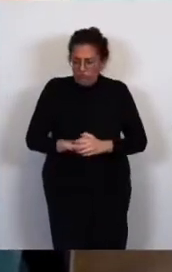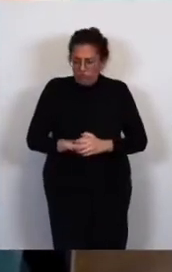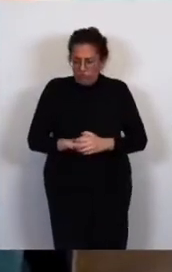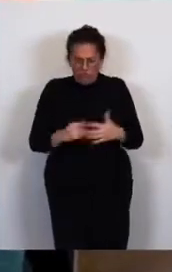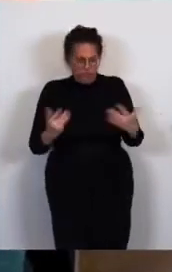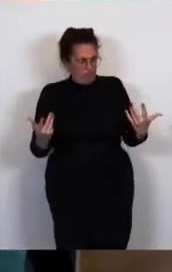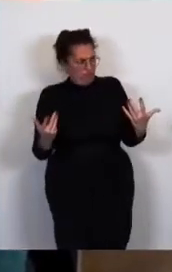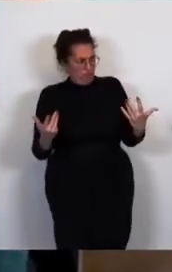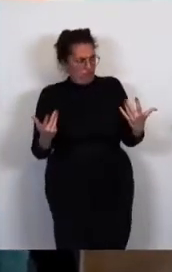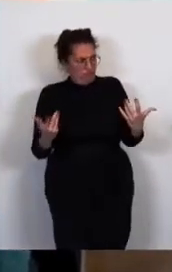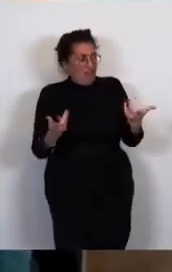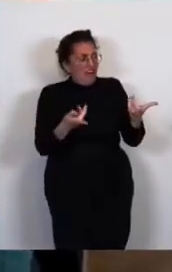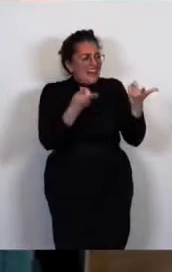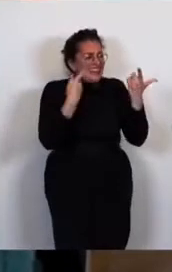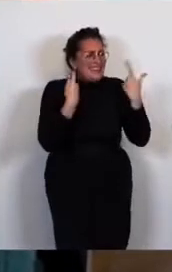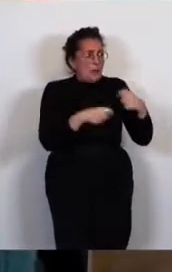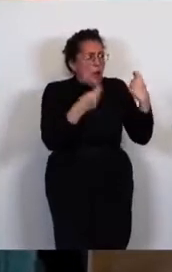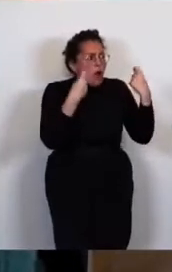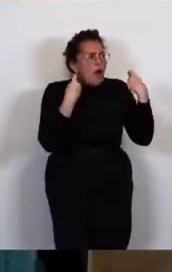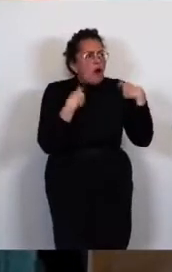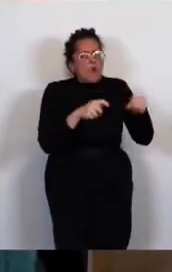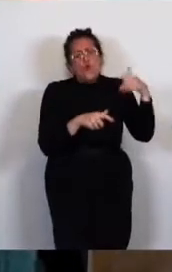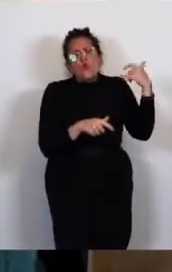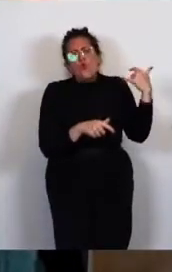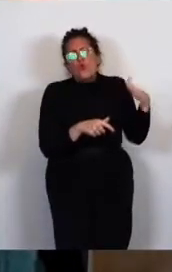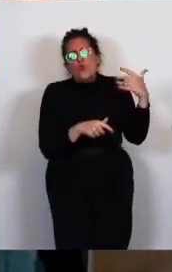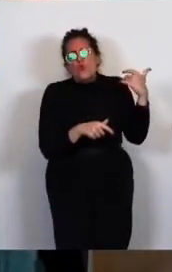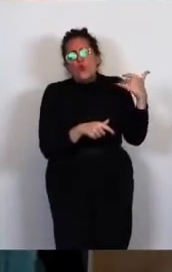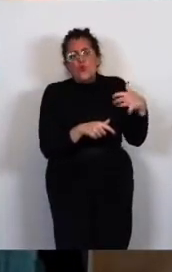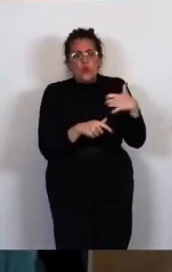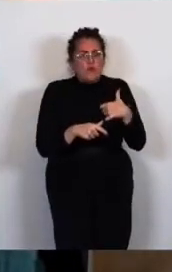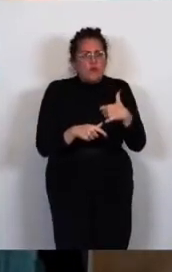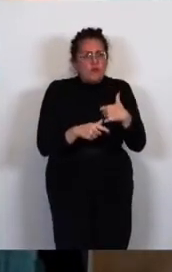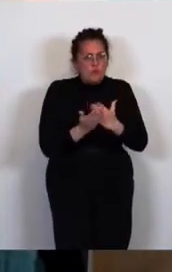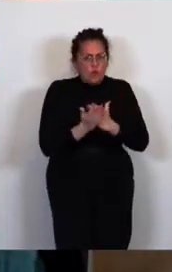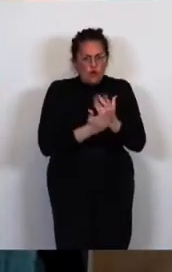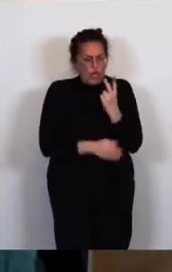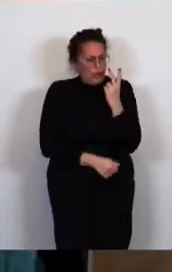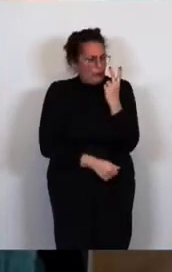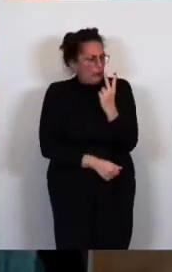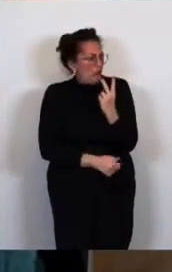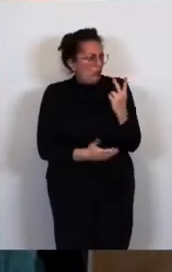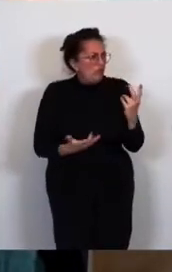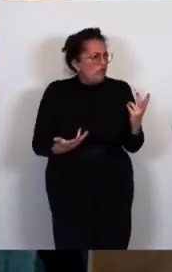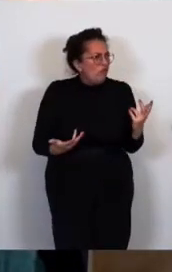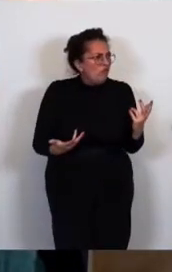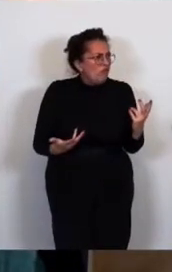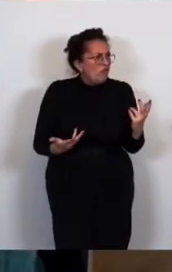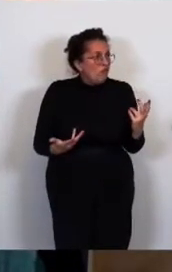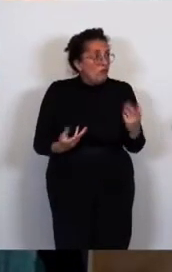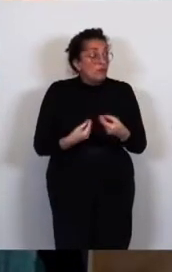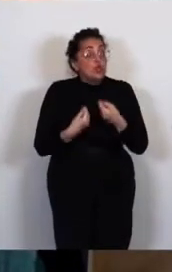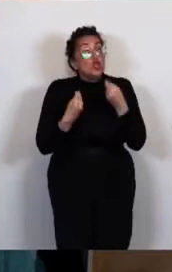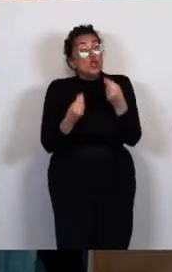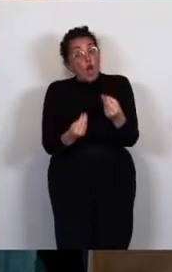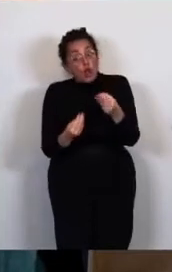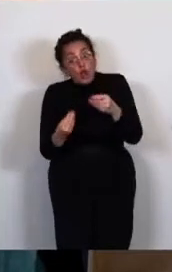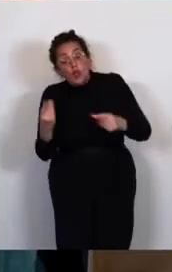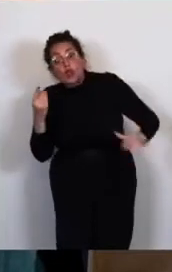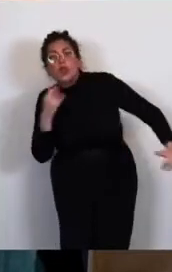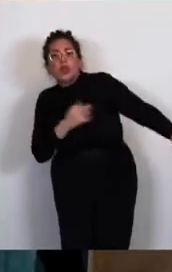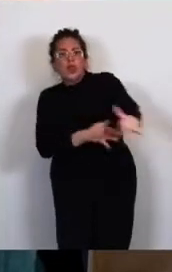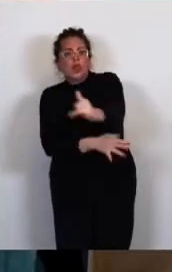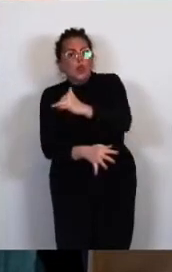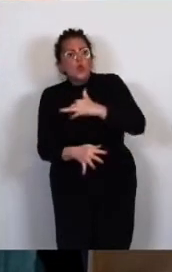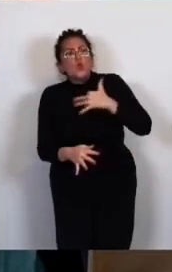dépenser autant? Pourquoi dépenser dans 2 projets, avoir un tel impact environnemental, alors